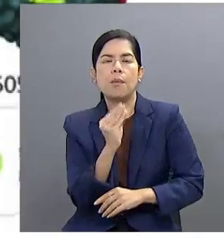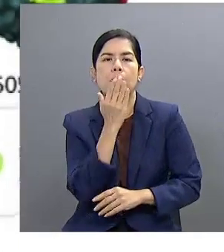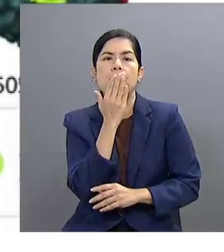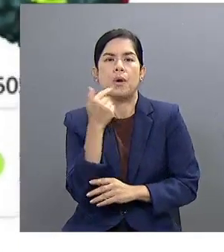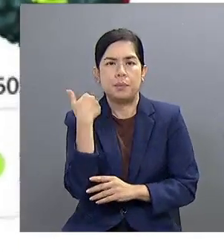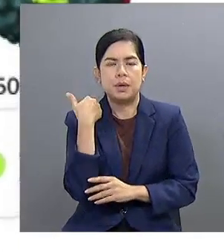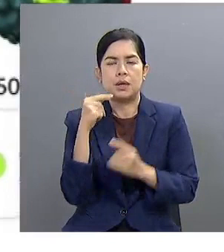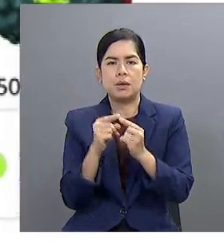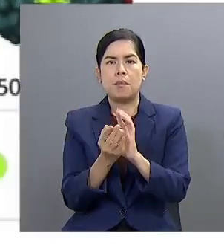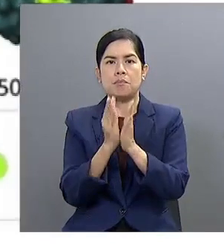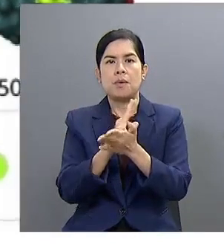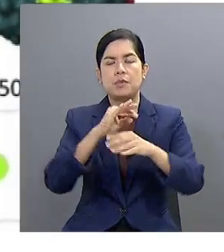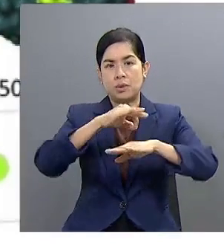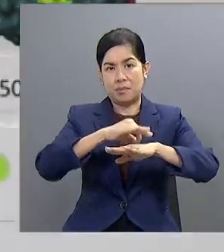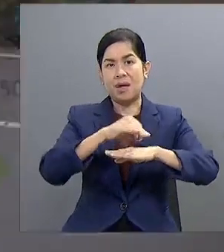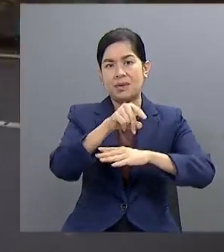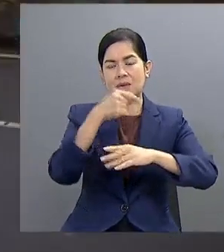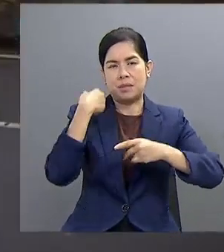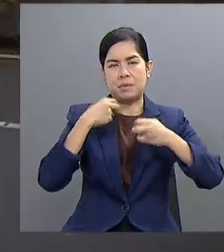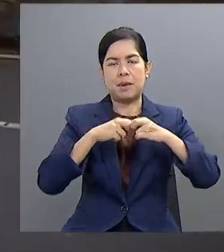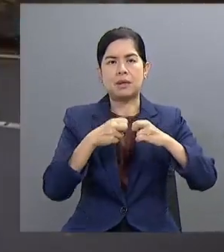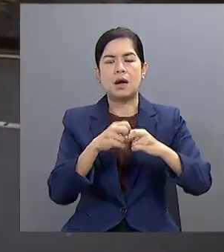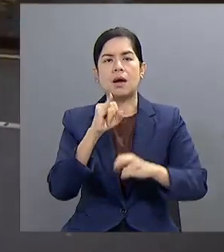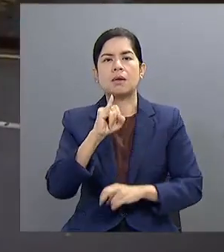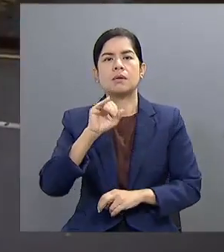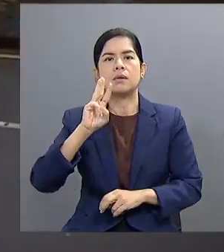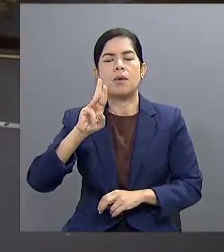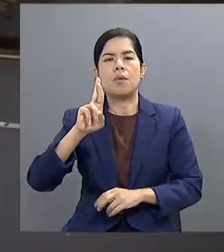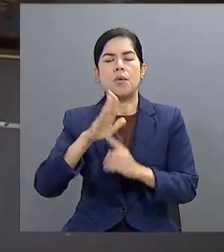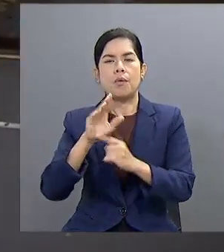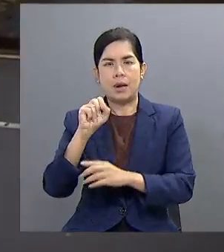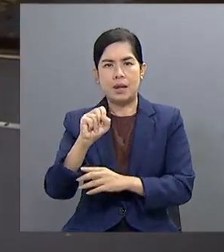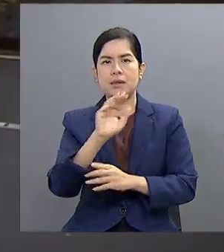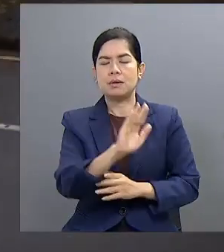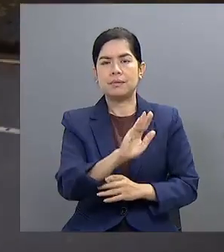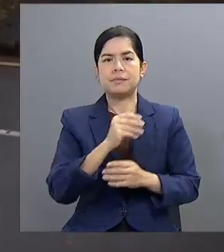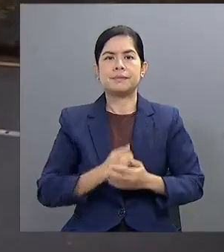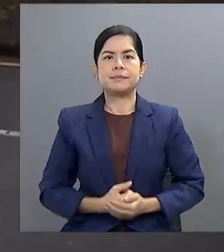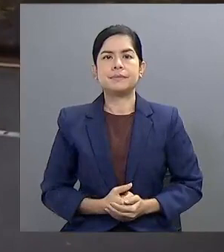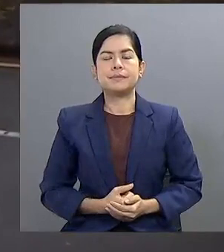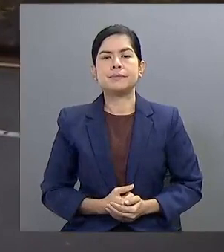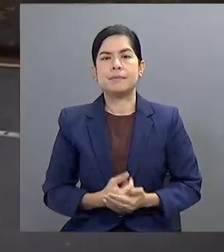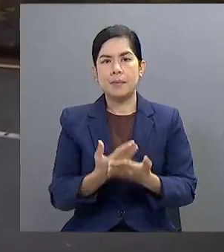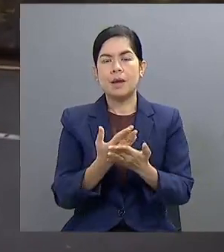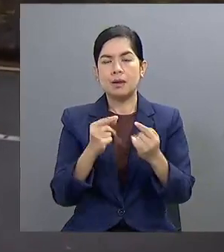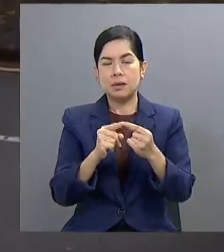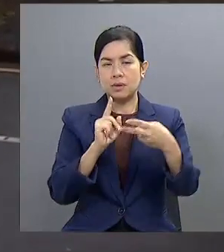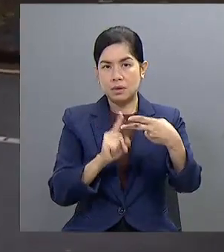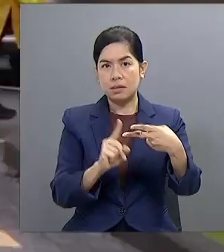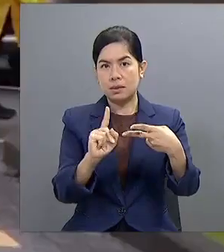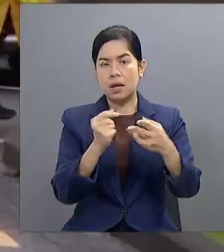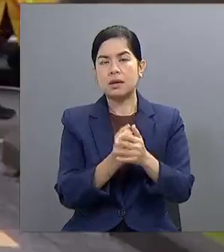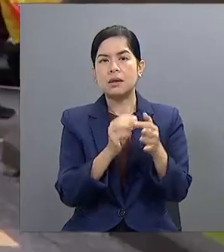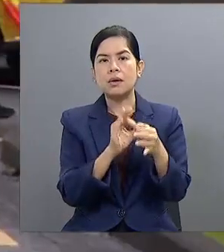ตำแหน่งที่ทำให้ไวรัสหนีภูมิจากการจับของแอนติบอดี้ได้มากขึ้นค่ะปัจจัยที่สองคือข้อมูลของ